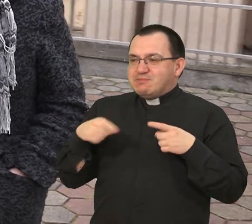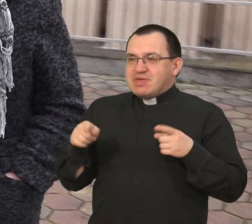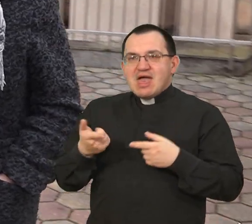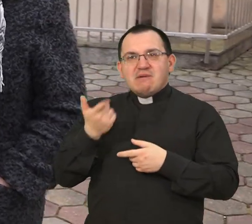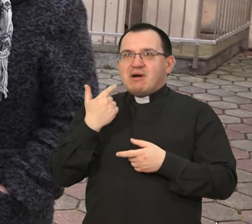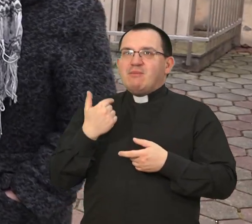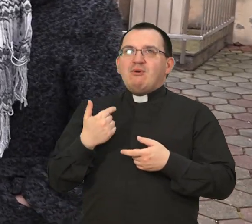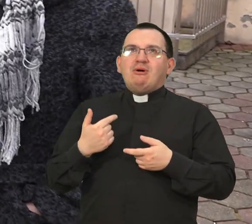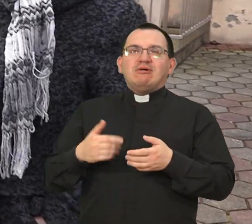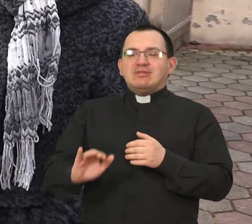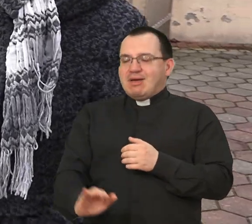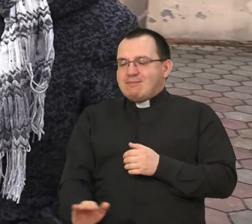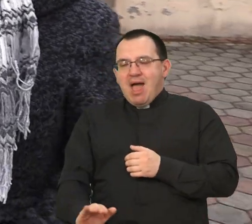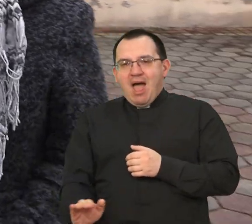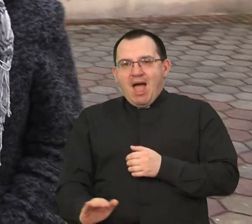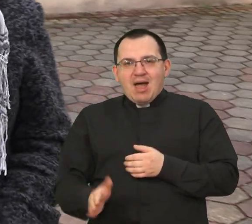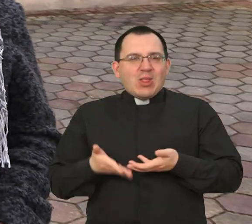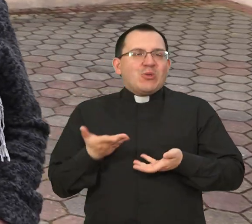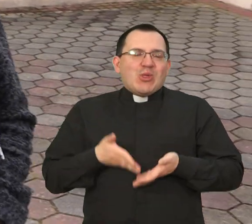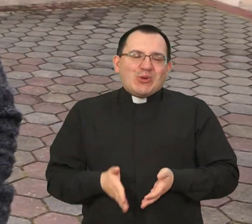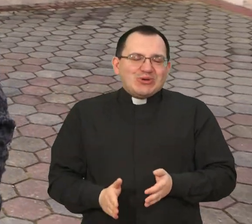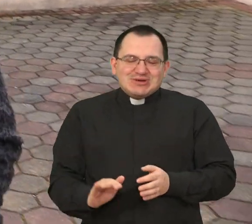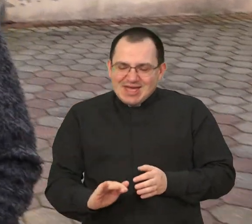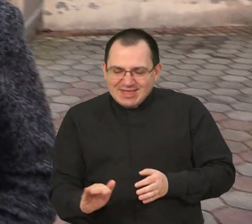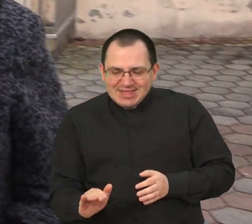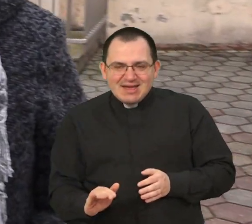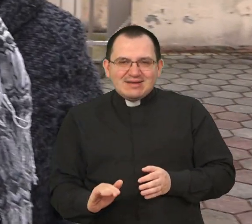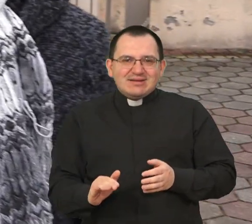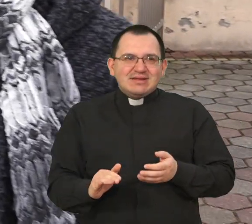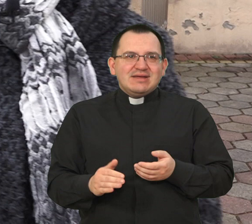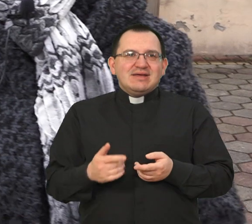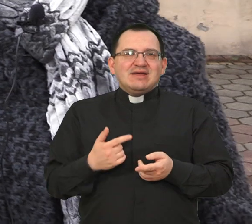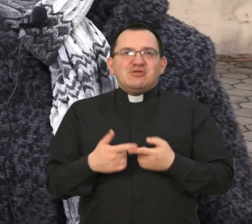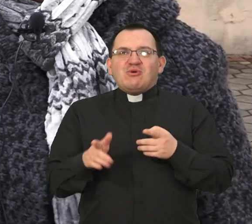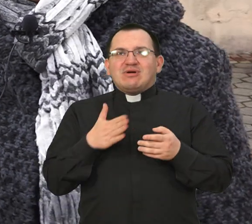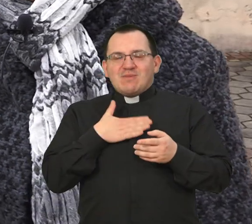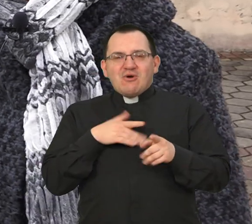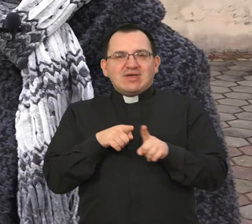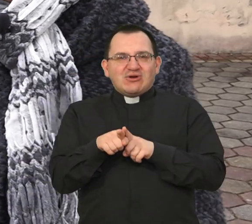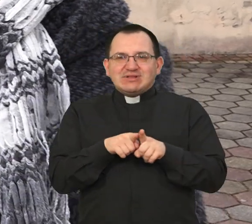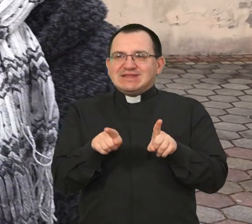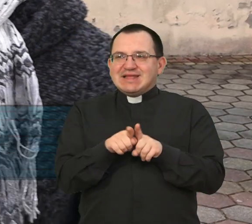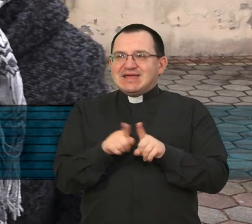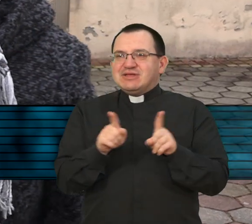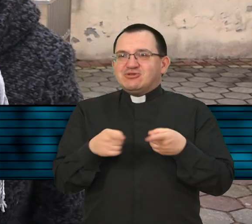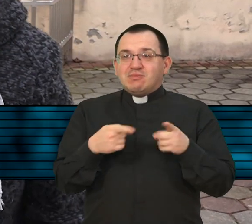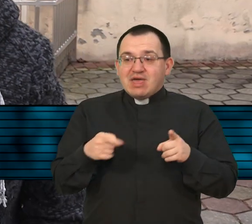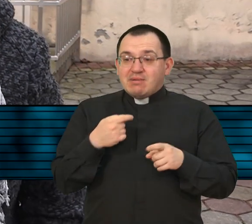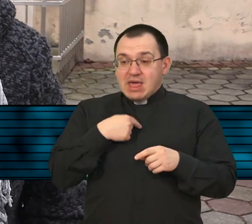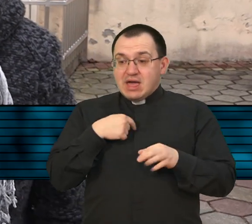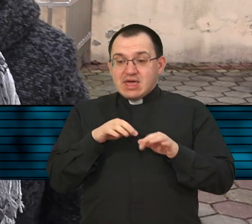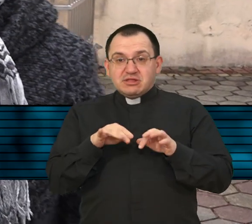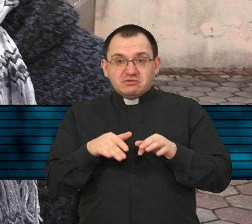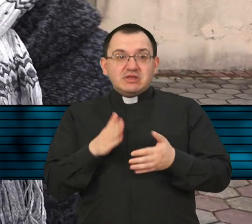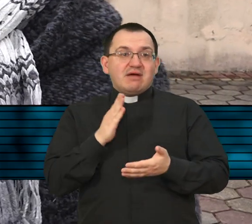od malih nogu, od rođenja zapravo bi čovjek tak rekao, jer su mi roditelji isto pjevali. A da, kantorica sam, evo,